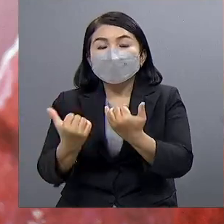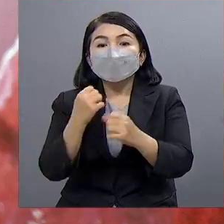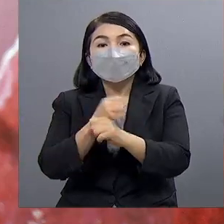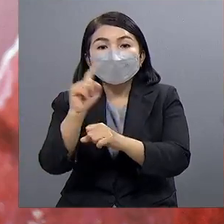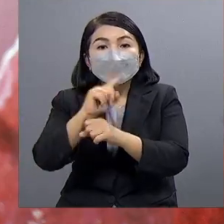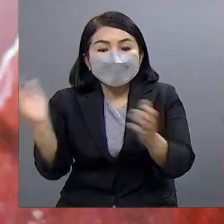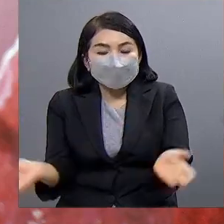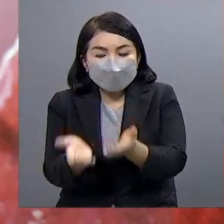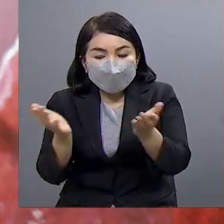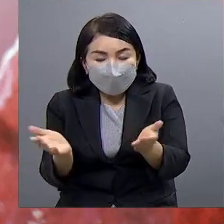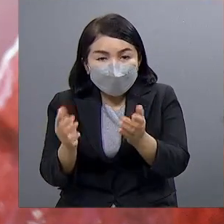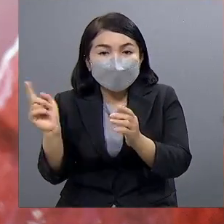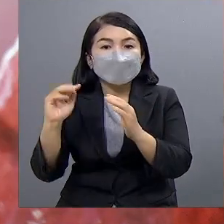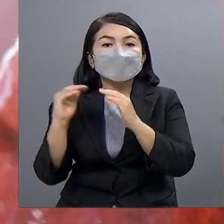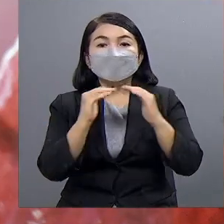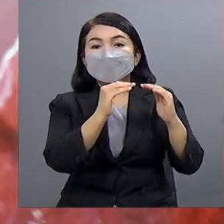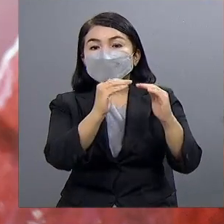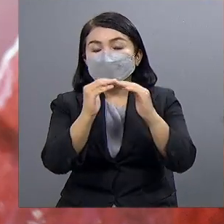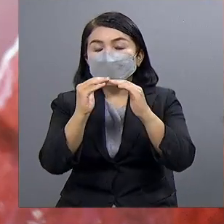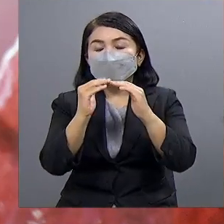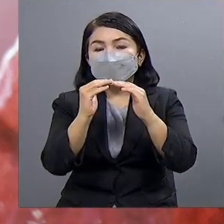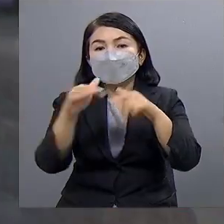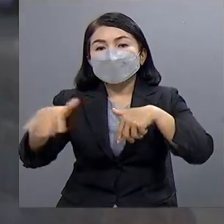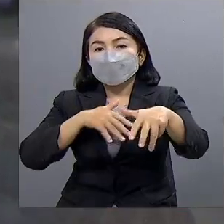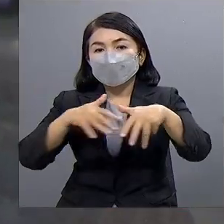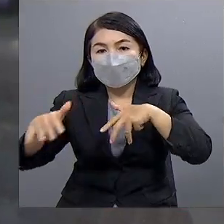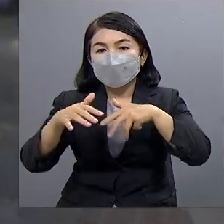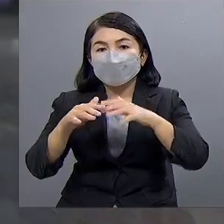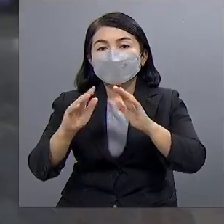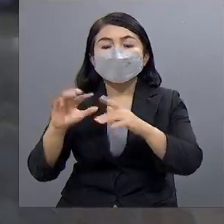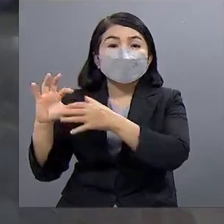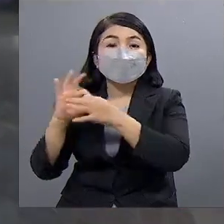ของสิทธิขั้นพื้นฐานแล้วก็ฟื้นฟูประชาธิปไตยอีกด้วยค่ะ ค่ะขอบคุณค่ะ